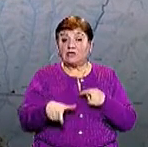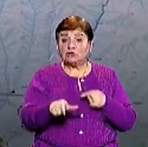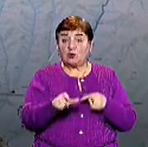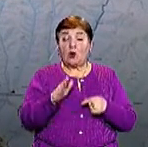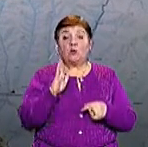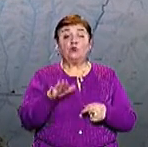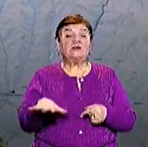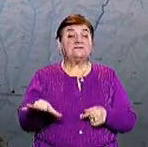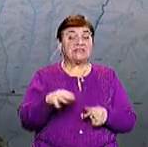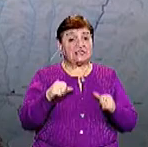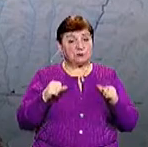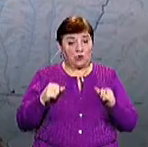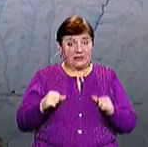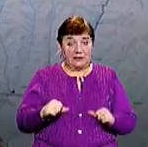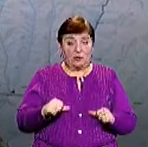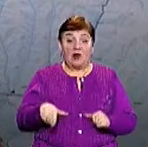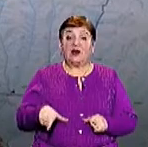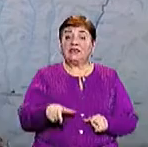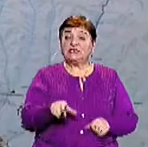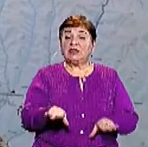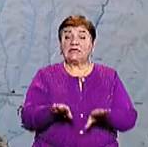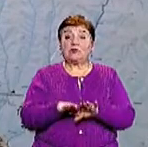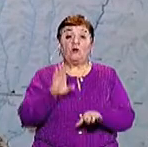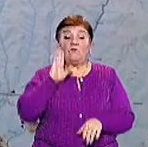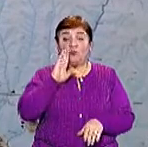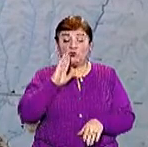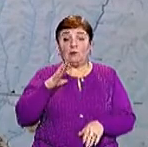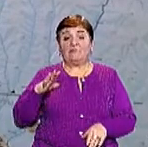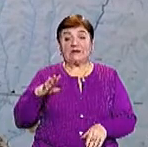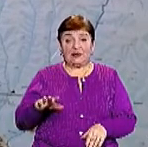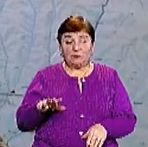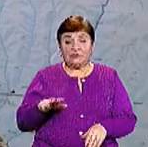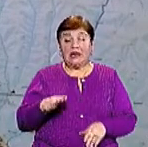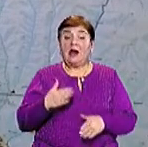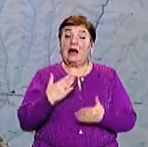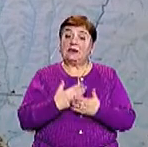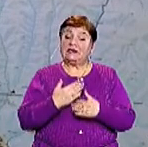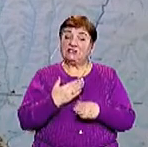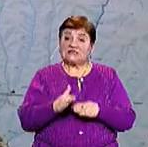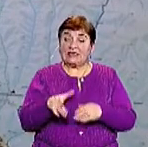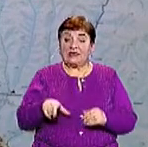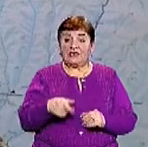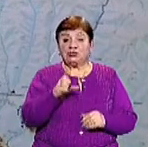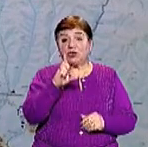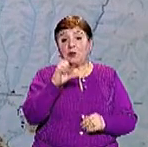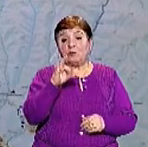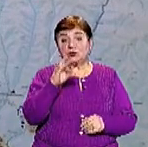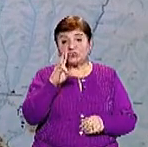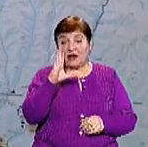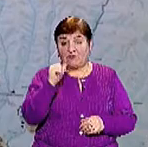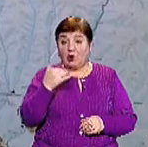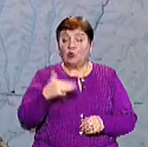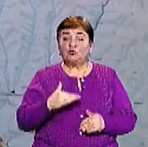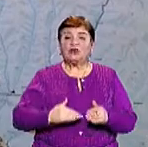досить спокійно, річки витримують таку кількість опадів. А ось нижня частина Боржави, там досить високий рівень води